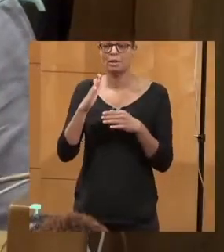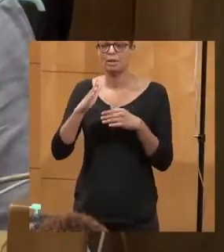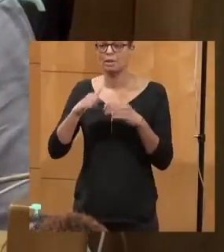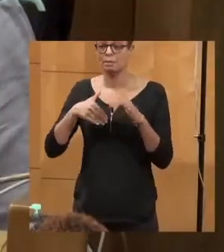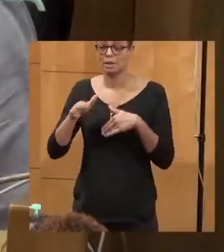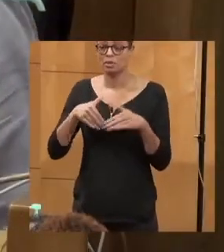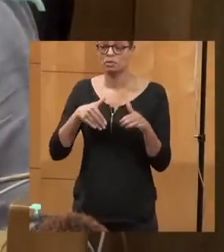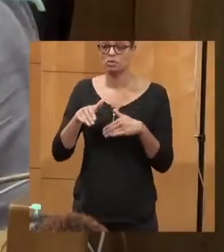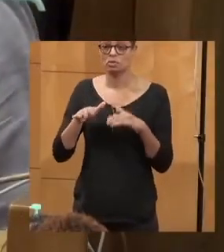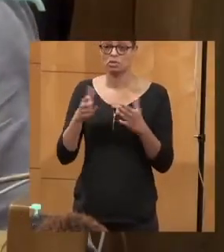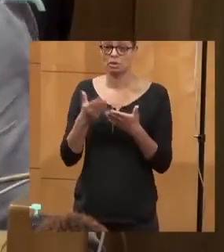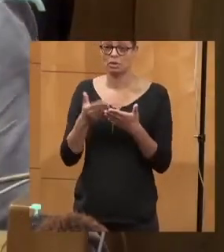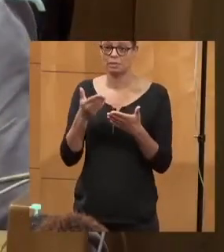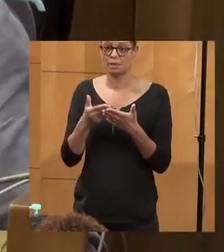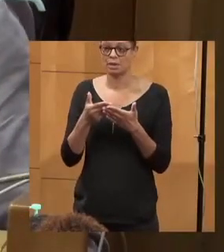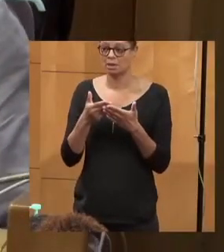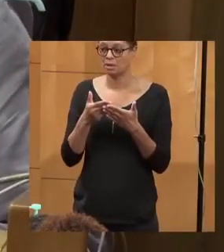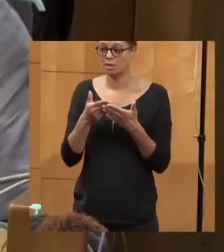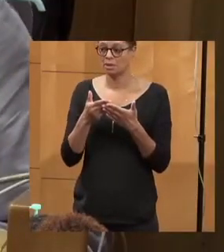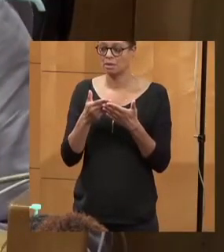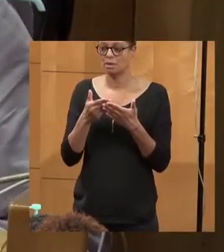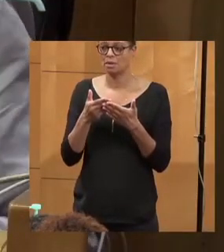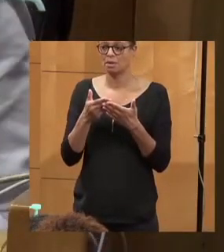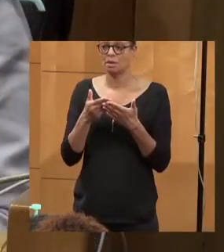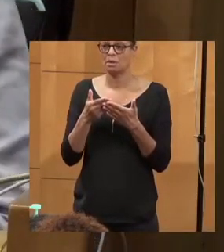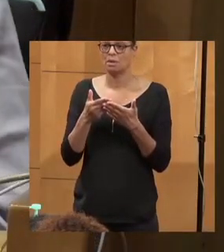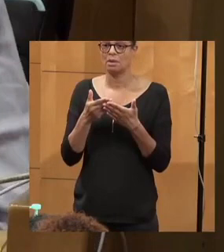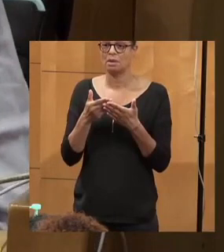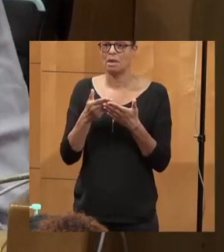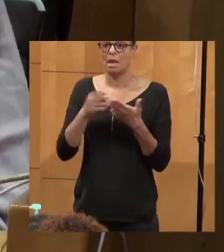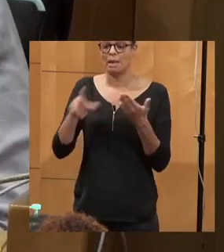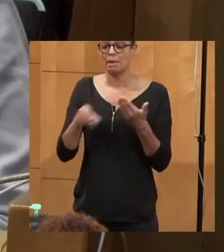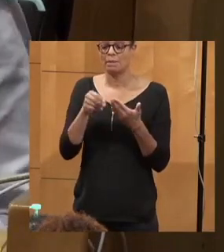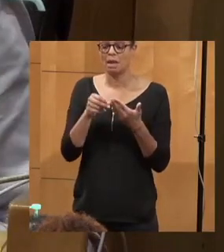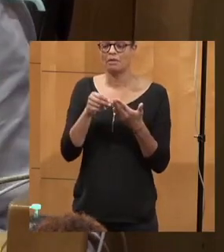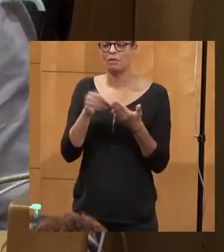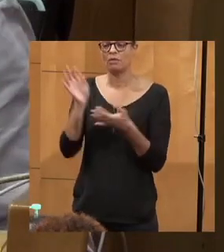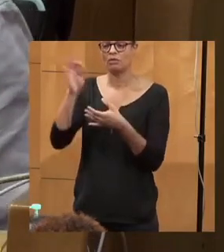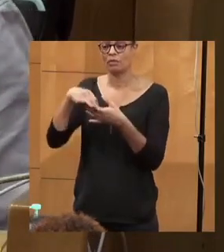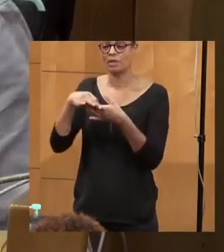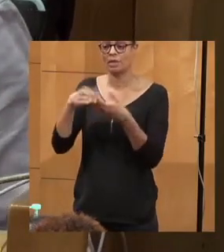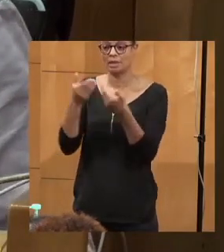aussi que l'amendement fasse partie, l'objet d'un vote séparé.